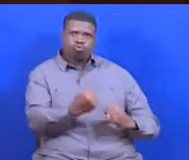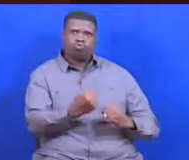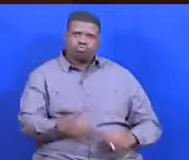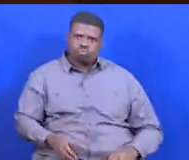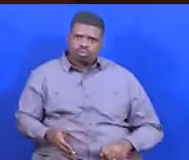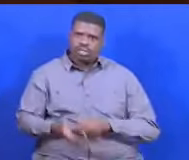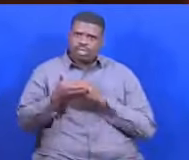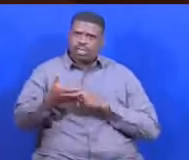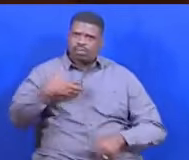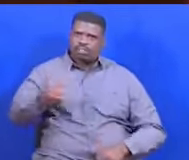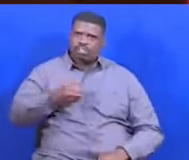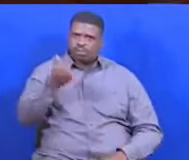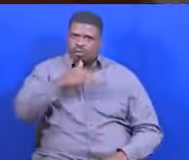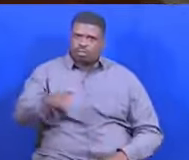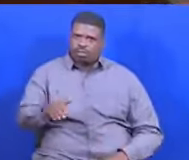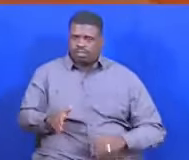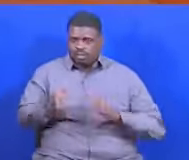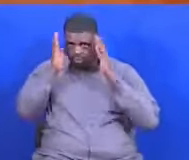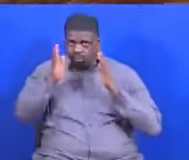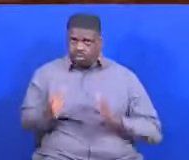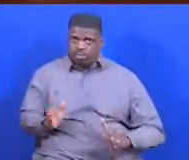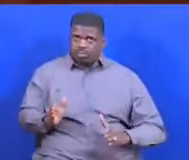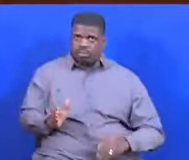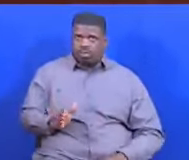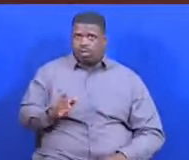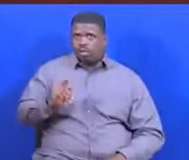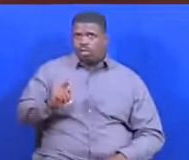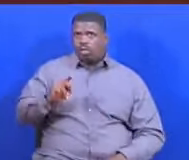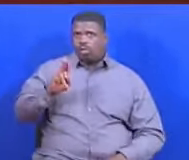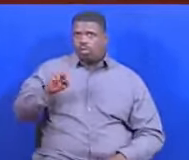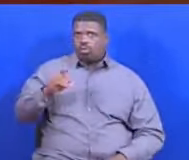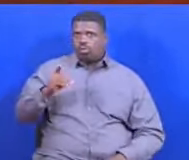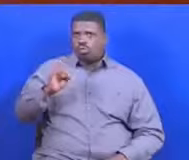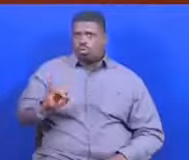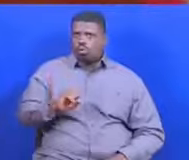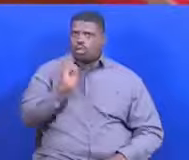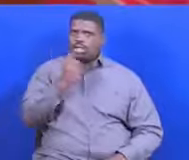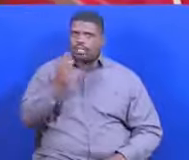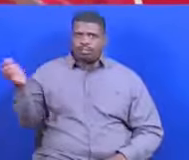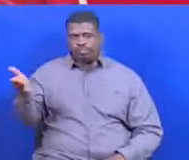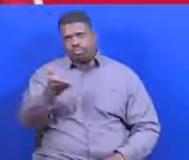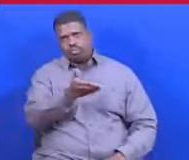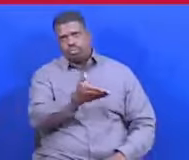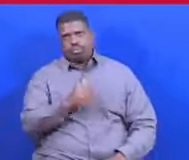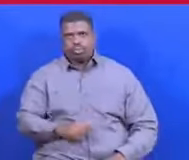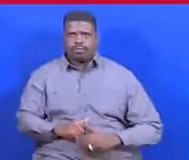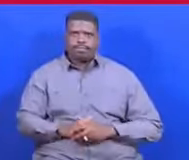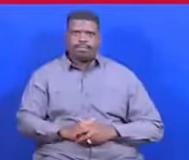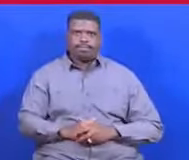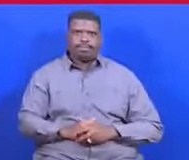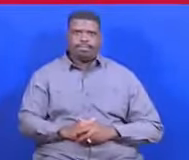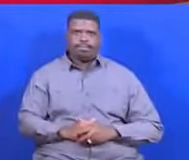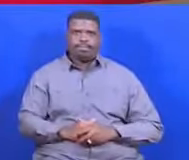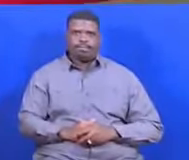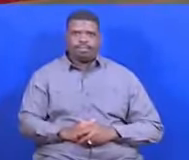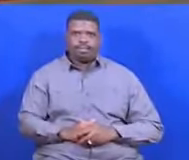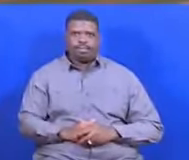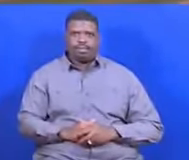Naibu Waziri wa Maji, Mheshimiwa Kundo Matthew, anajibu swali hilo.